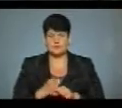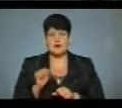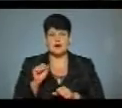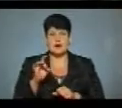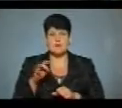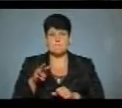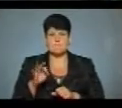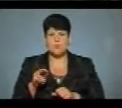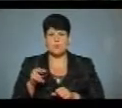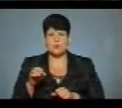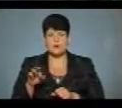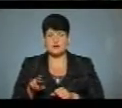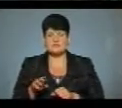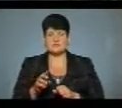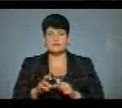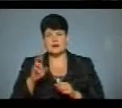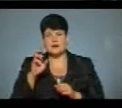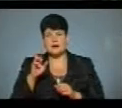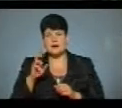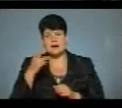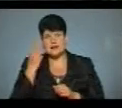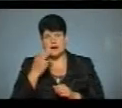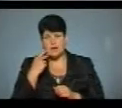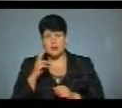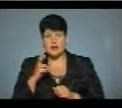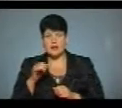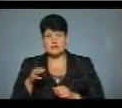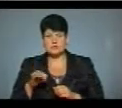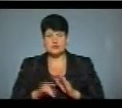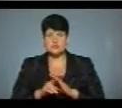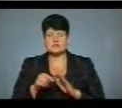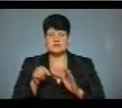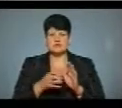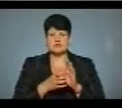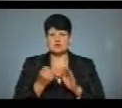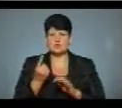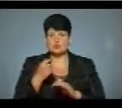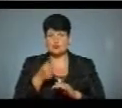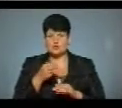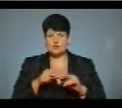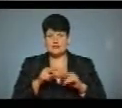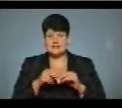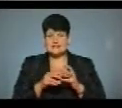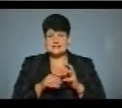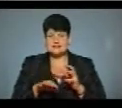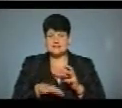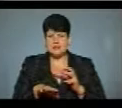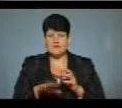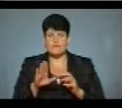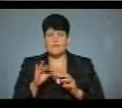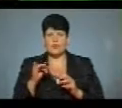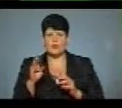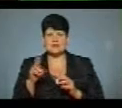армопояс. Римо-католицький костел Святої Розалії розпочали будувати в 1911 році на земельній ділянці Войцеха